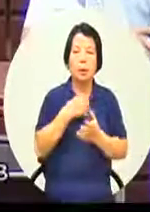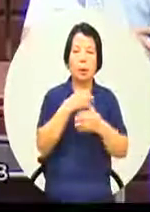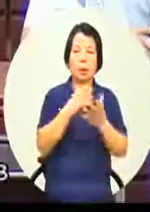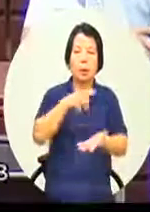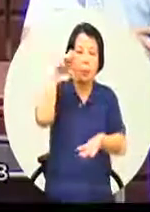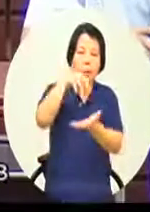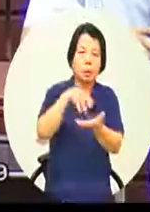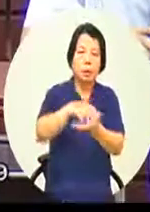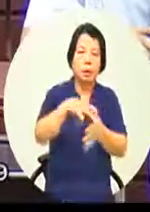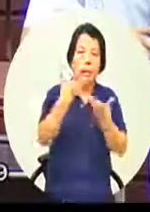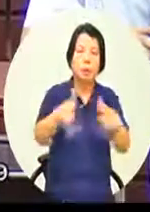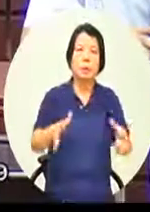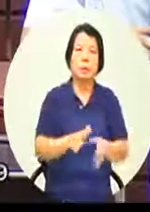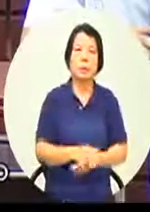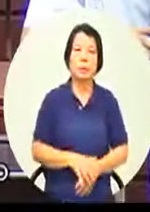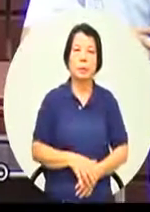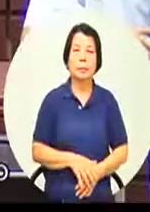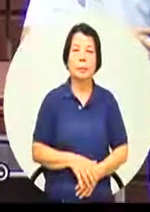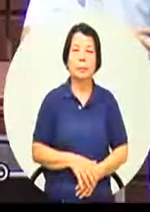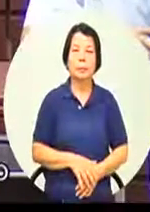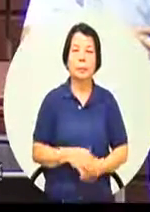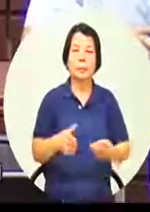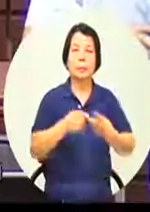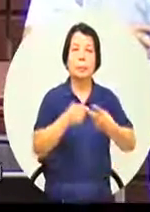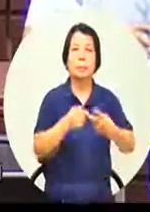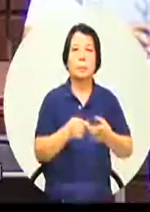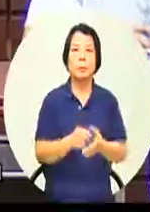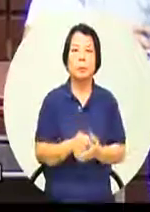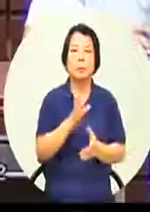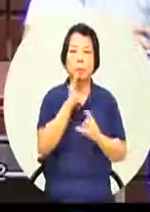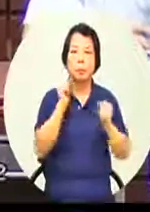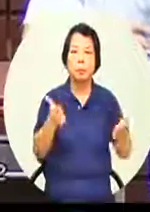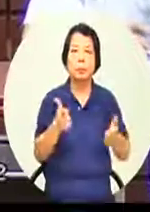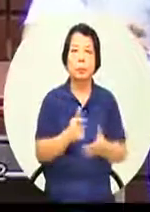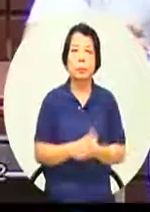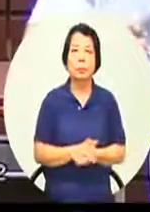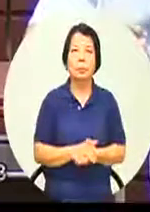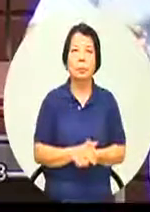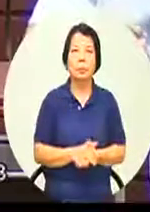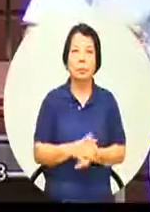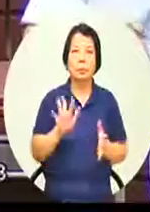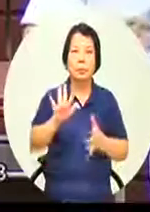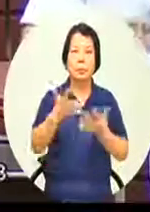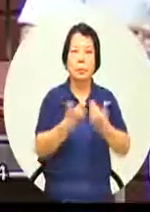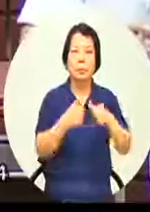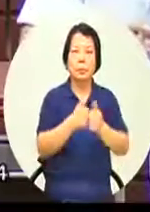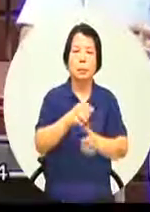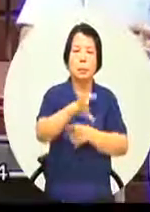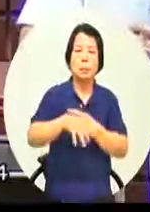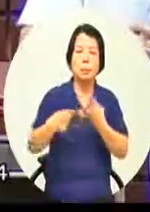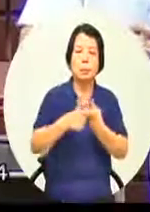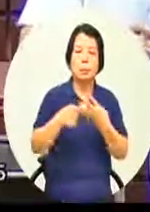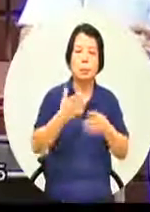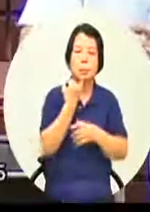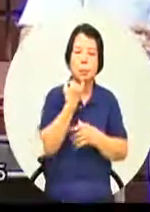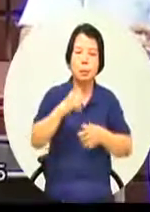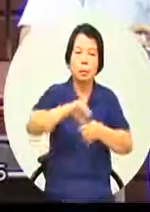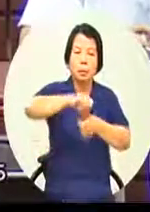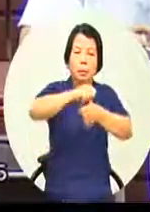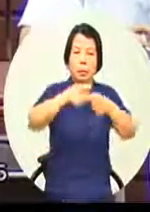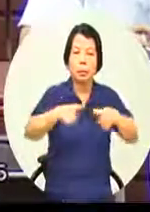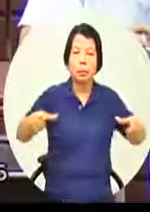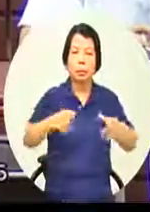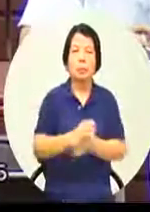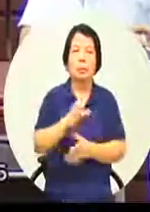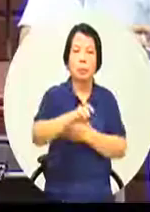多的，蛮多的哈。第二个就是说，我们是不是在这个有机呢农业可不可以扩大到，就像我们农委